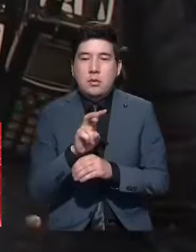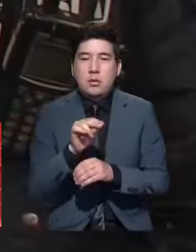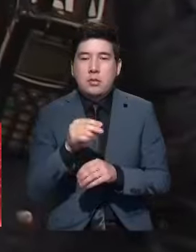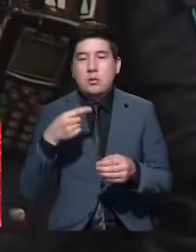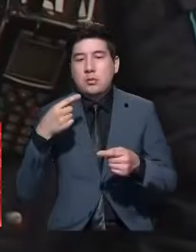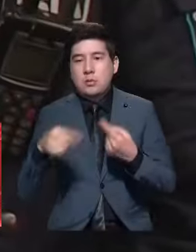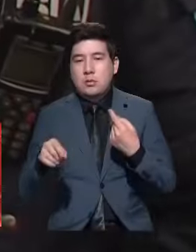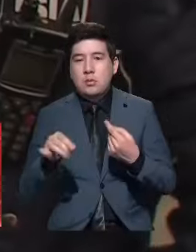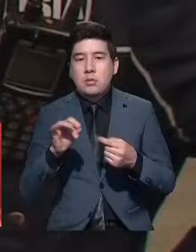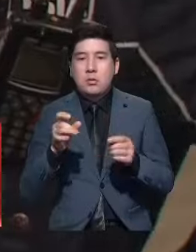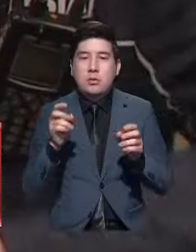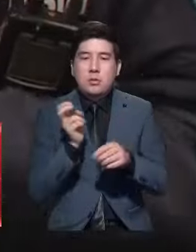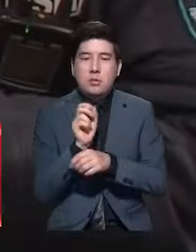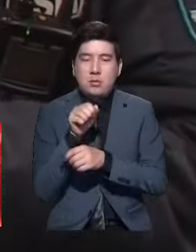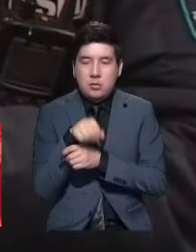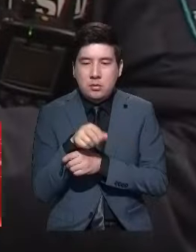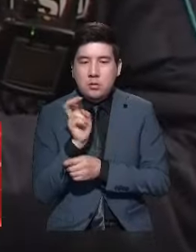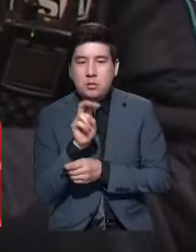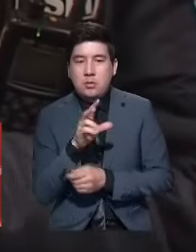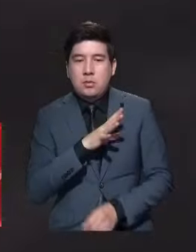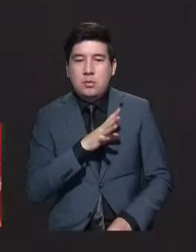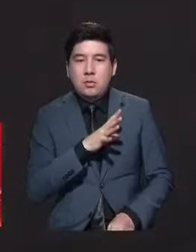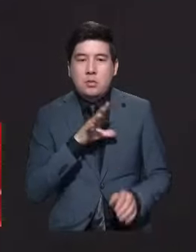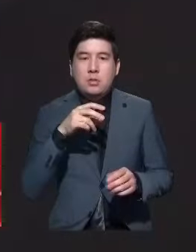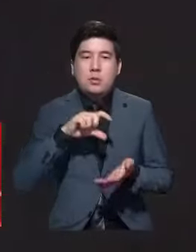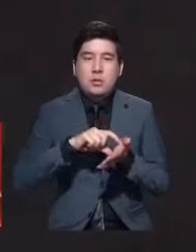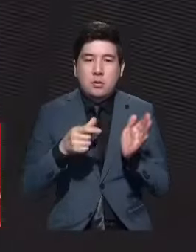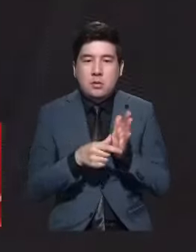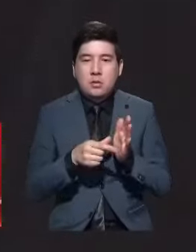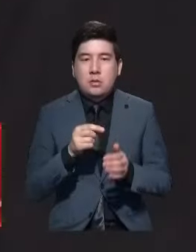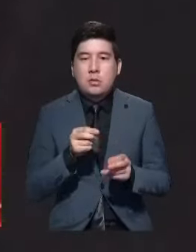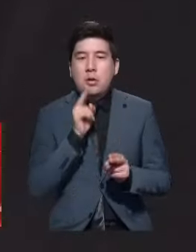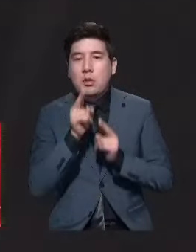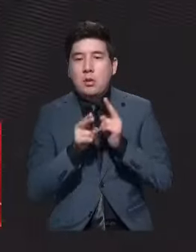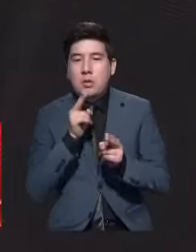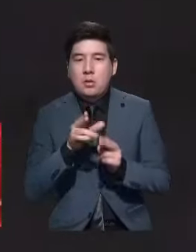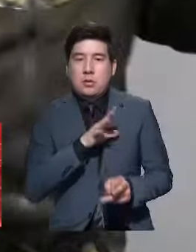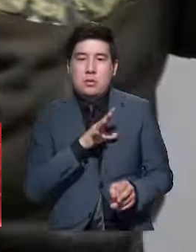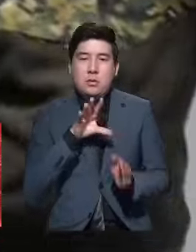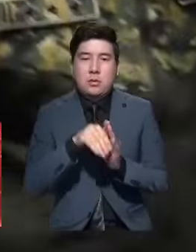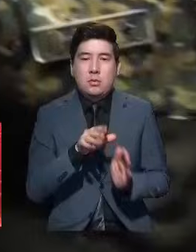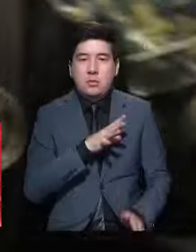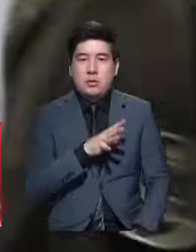арқылы ұнжырғасы түсіп кірді. Залда отырғандар оны осы сәтте балағаттап та үлгерді.